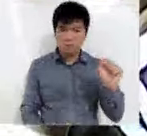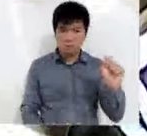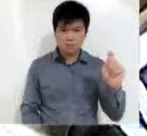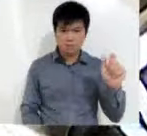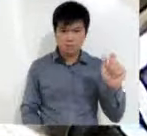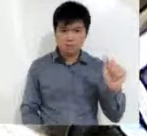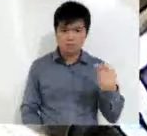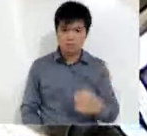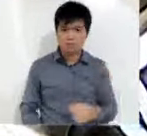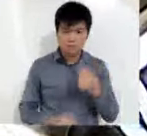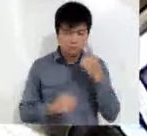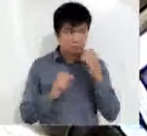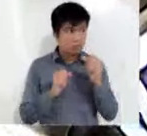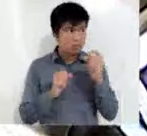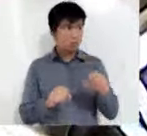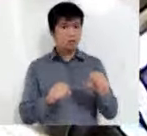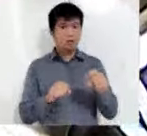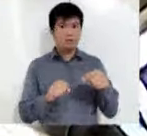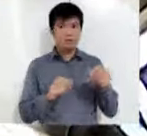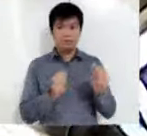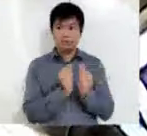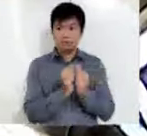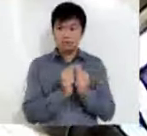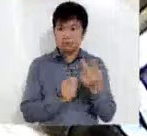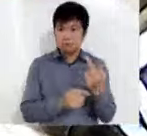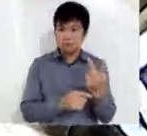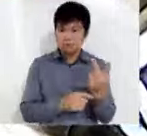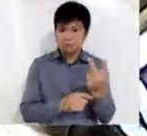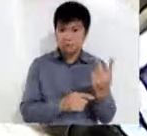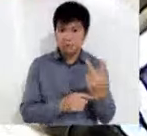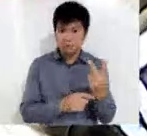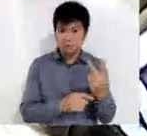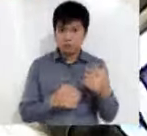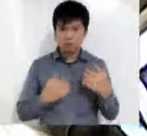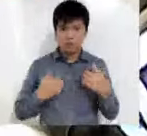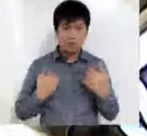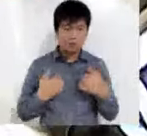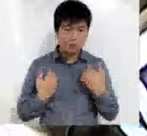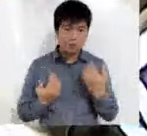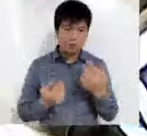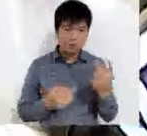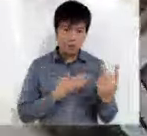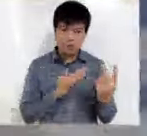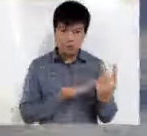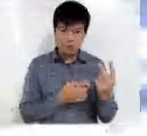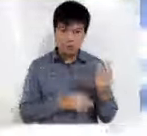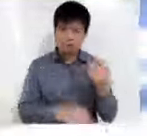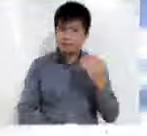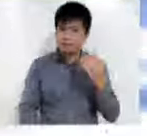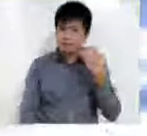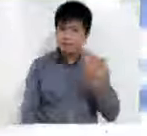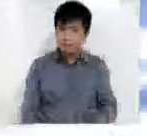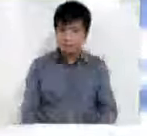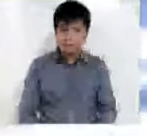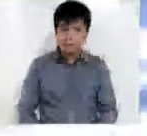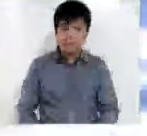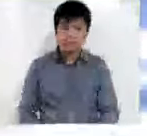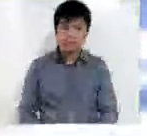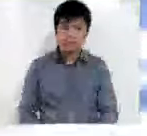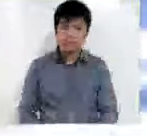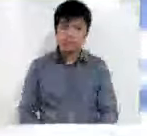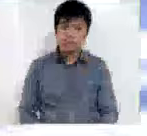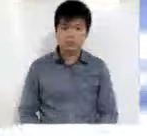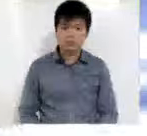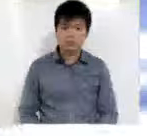na yung dalawa kong kasama who are still young. Sila yung nauna. Pinuntahan naman ng